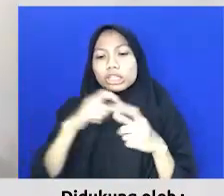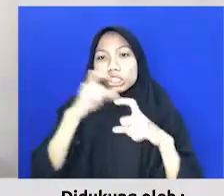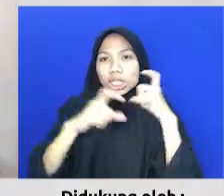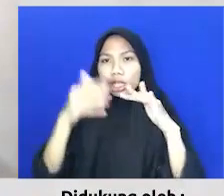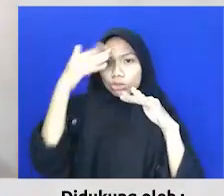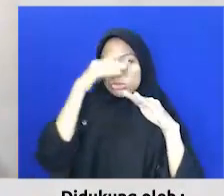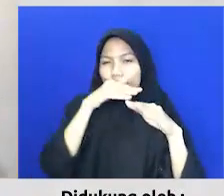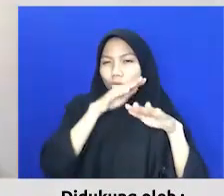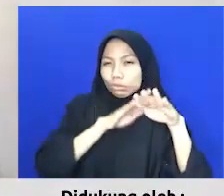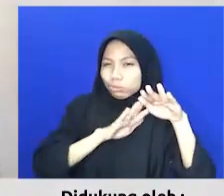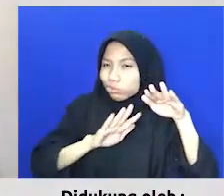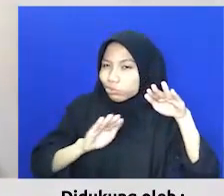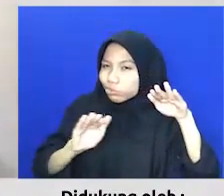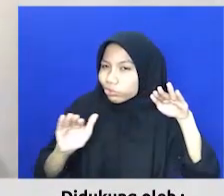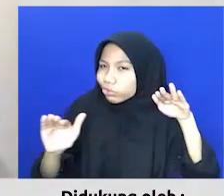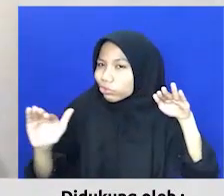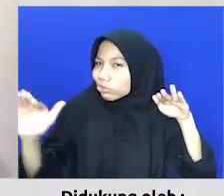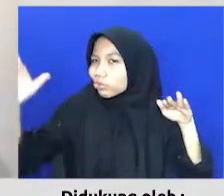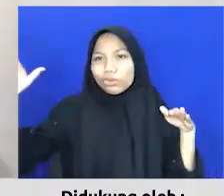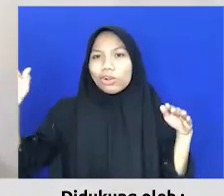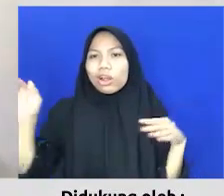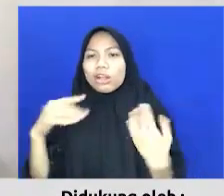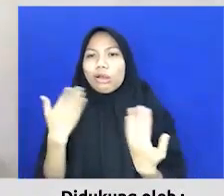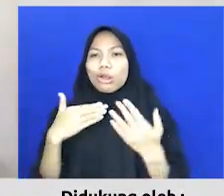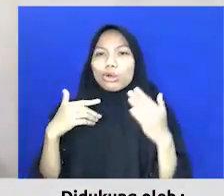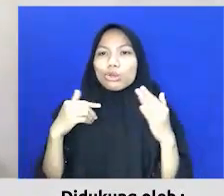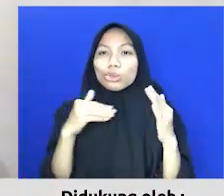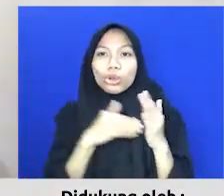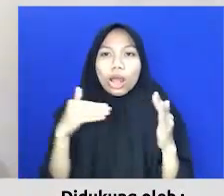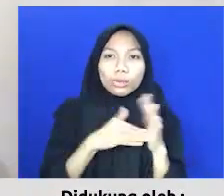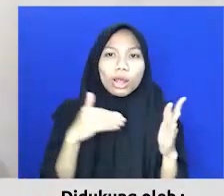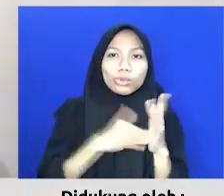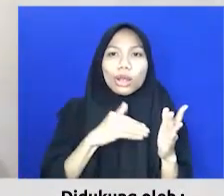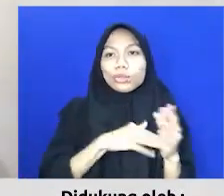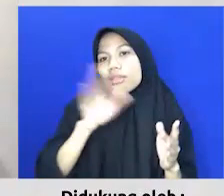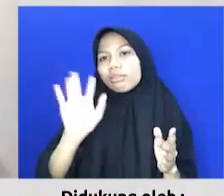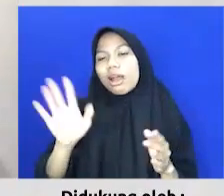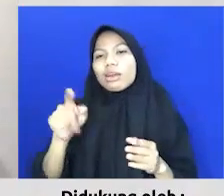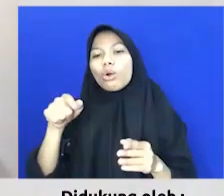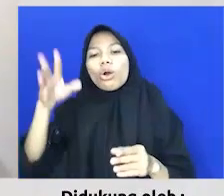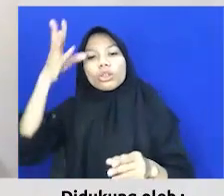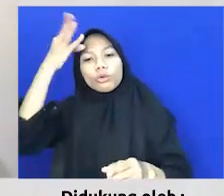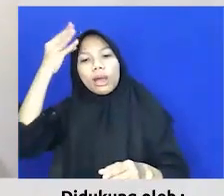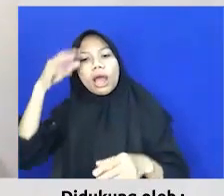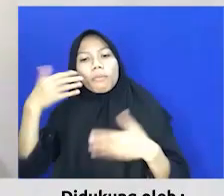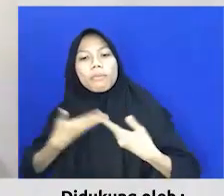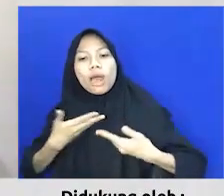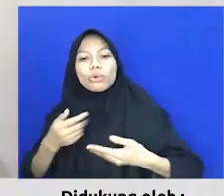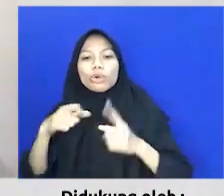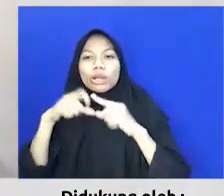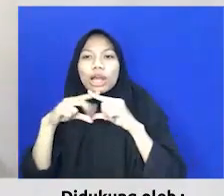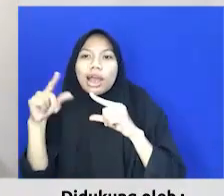punya pilihan, kita mau masuk atau enggak ke film itu gitu. Nah ini yang secara konsisten bisa kita lihat gitu di semua karya Usmar Ismail.